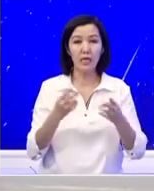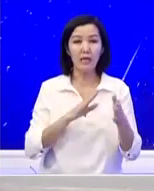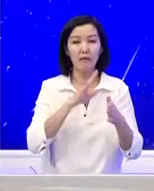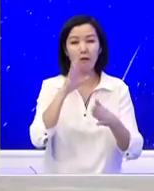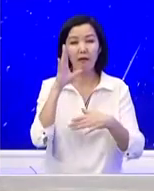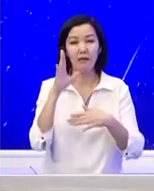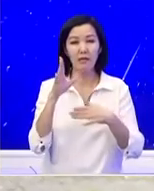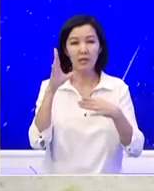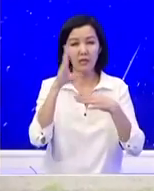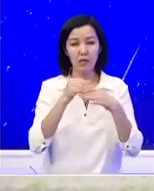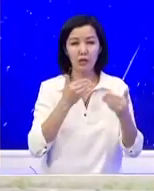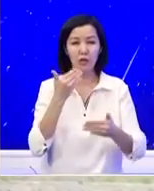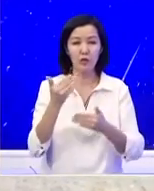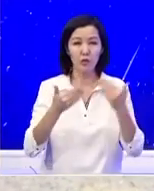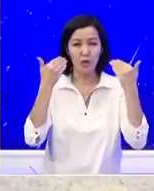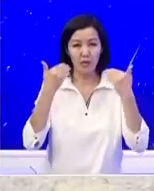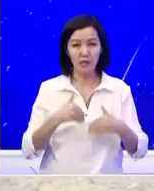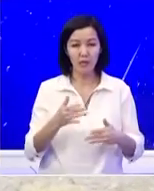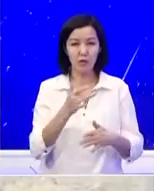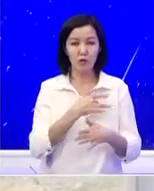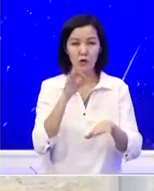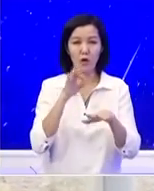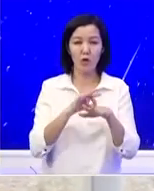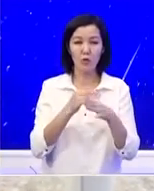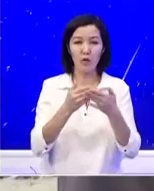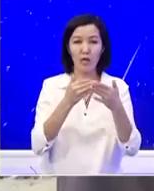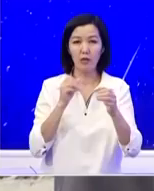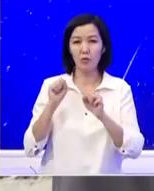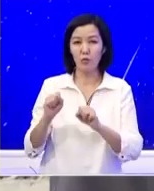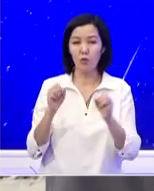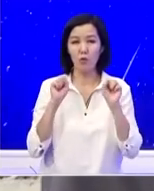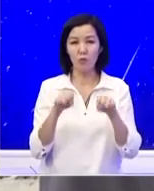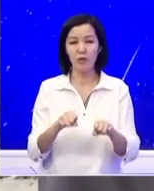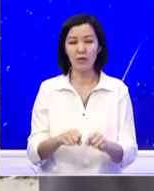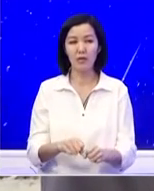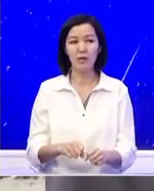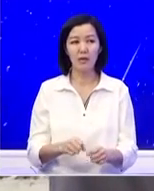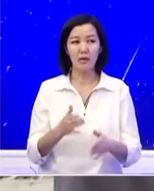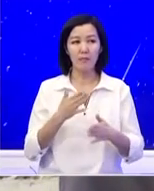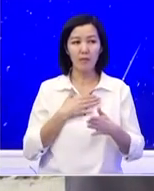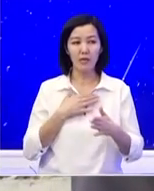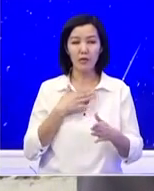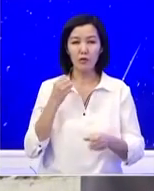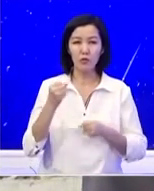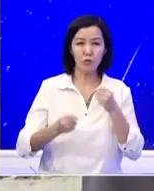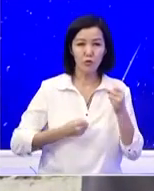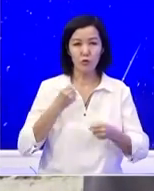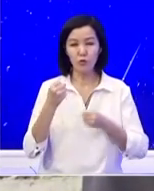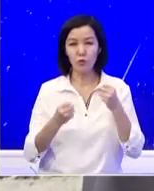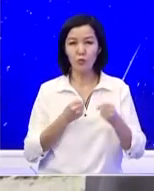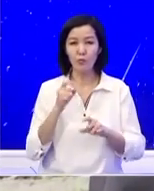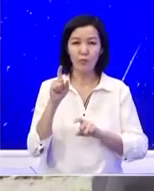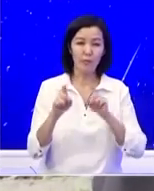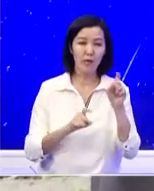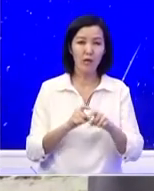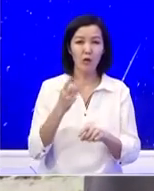кешке жүру денені бір қалыпта ұстап жүрек ауруларының алдын алады. Мен жүгіргелі 3 жылдан асып кетті. Күнде ертеңгісін жүгіремін, обливание